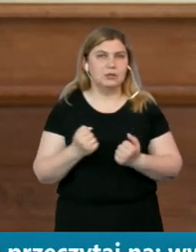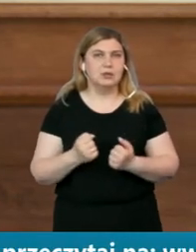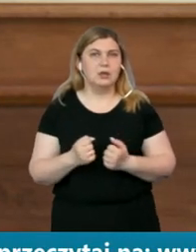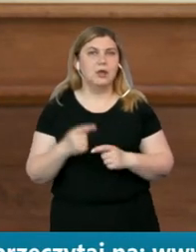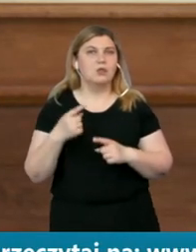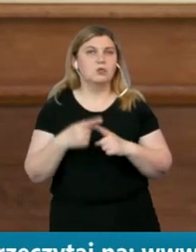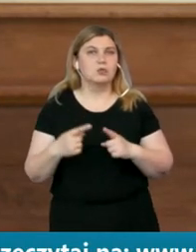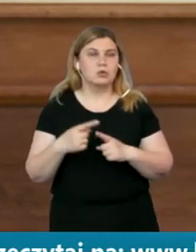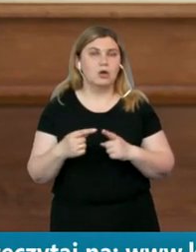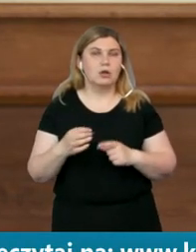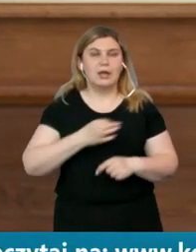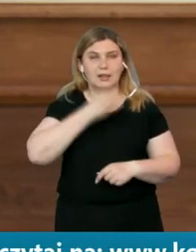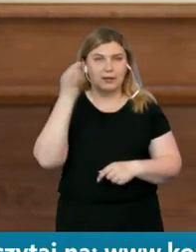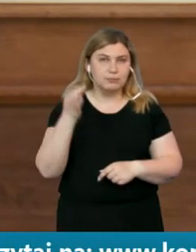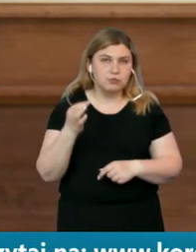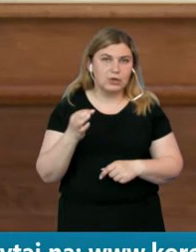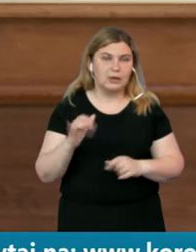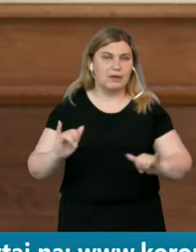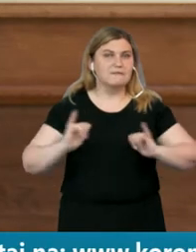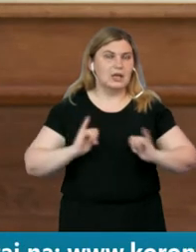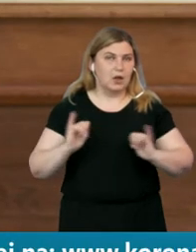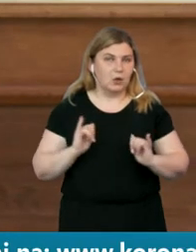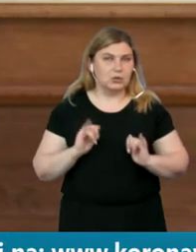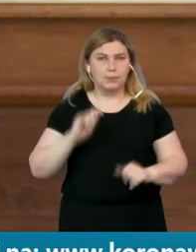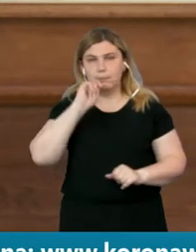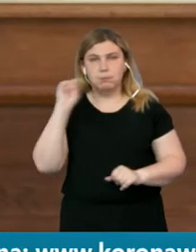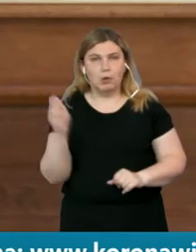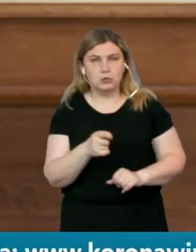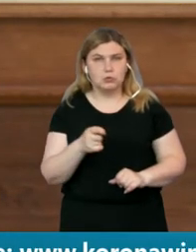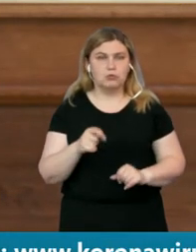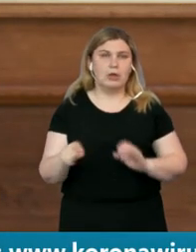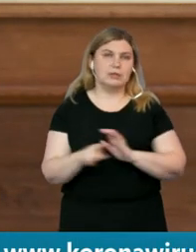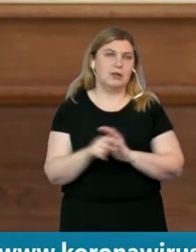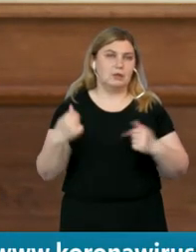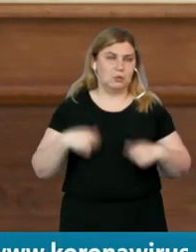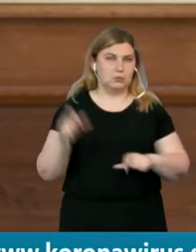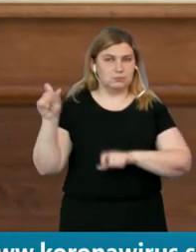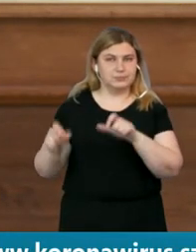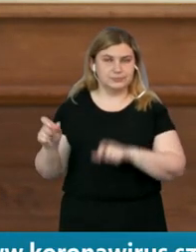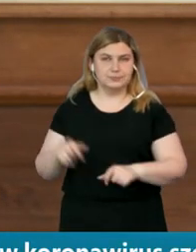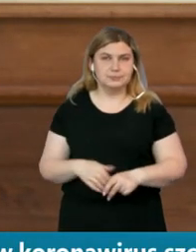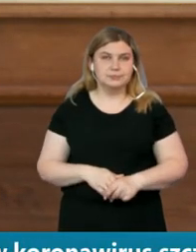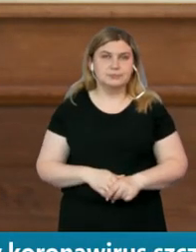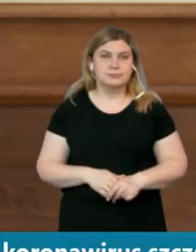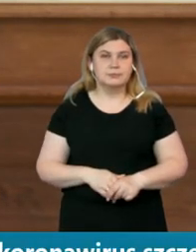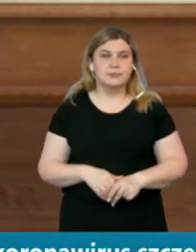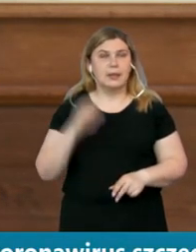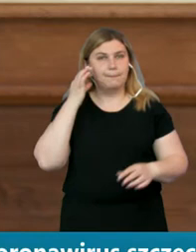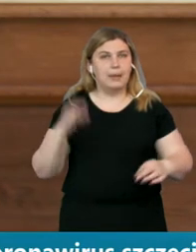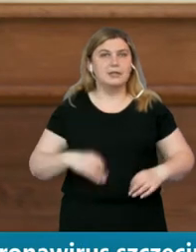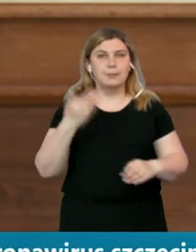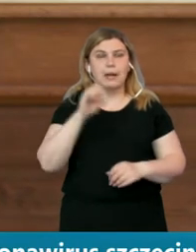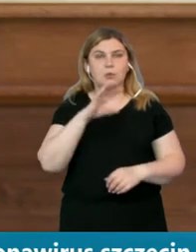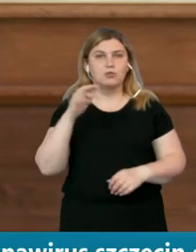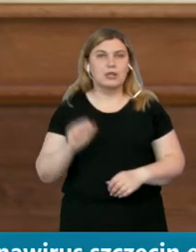trochę poprawiać ten komfort podróżowania dla pasażerów. Pani Małgorzata pyta, witam